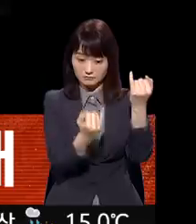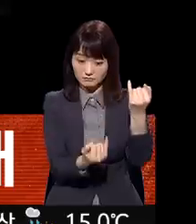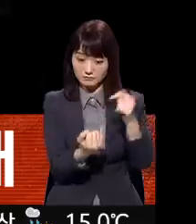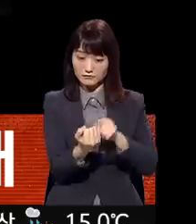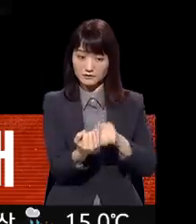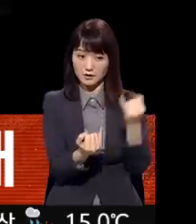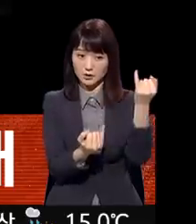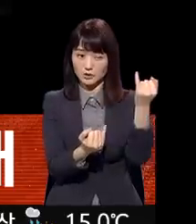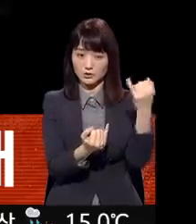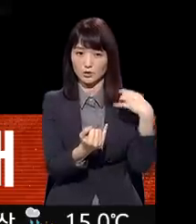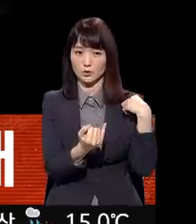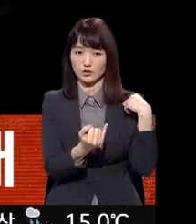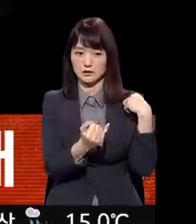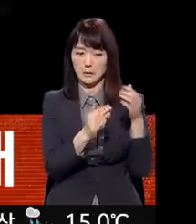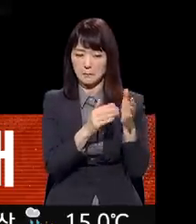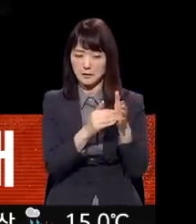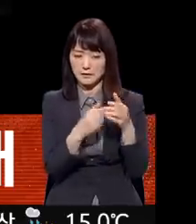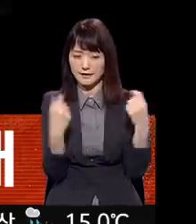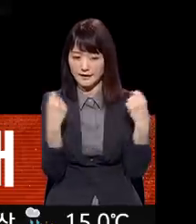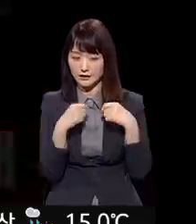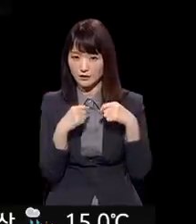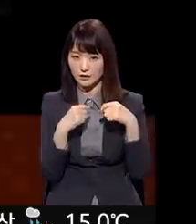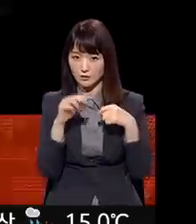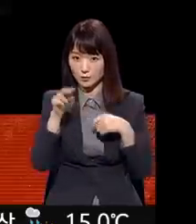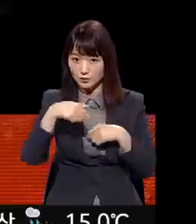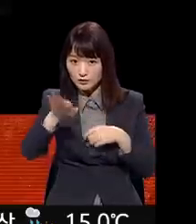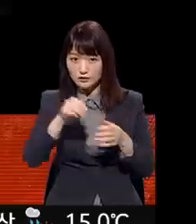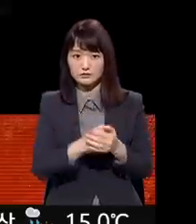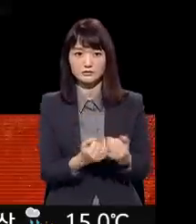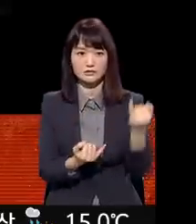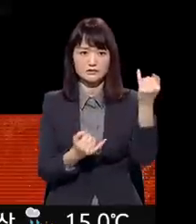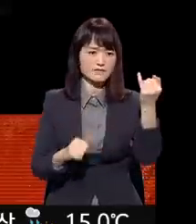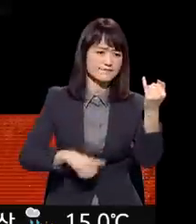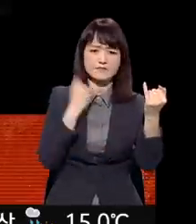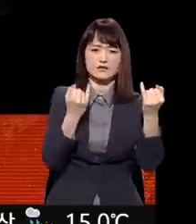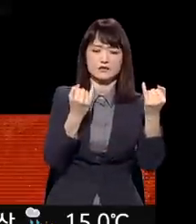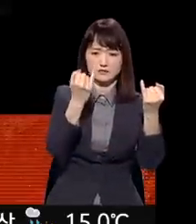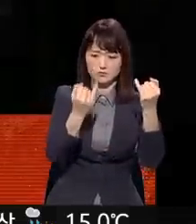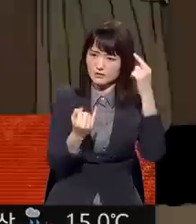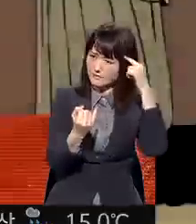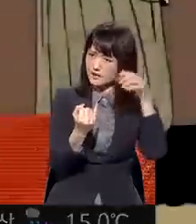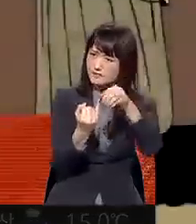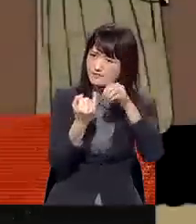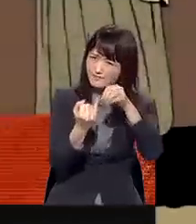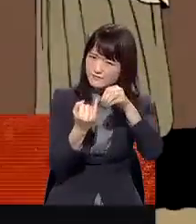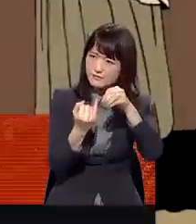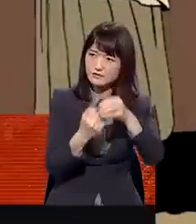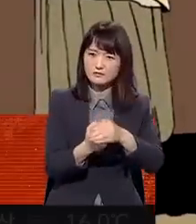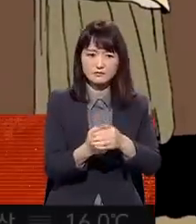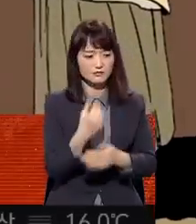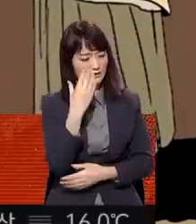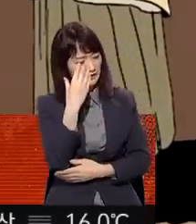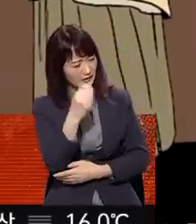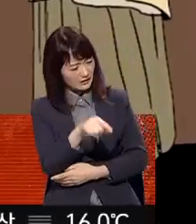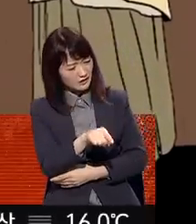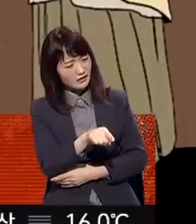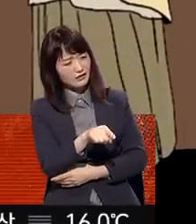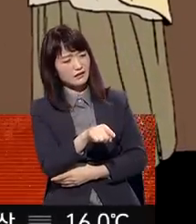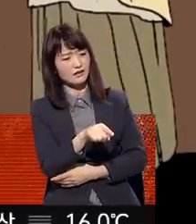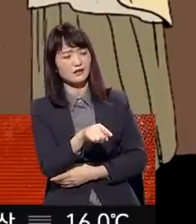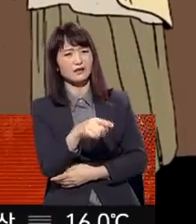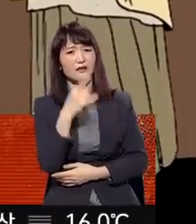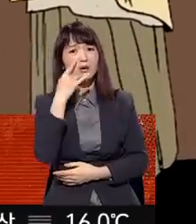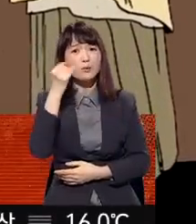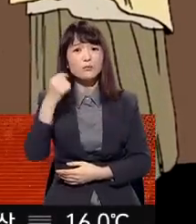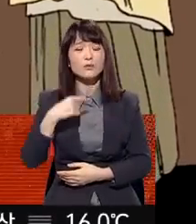언니의 옷을 몰래 입고 나간 겁니다. 이 때문에 화가 난 언니가 동생의 머리채를 잡았다고 하는데 이 어머니께서 이걸 지켜보다가 아이고.